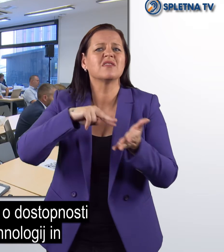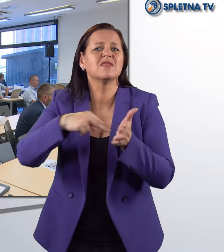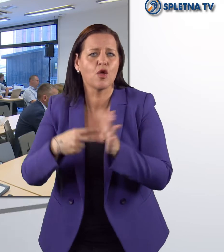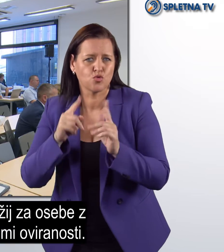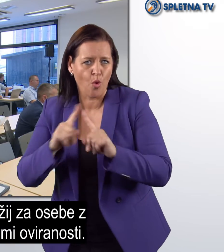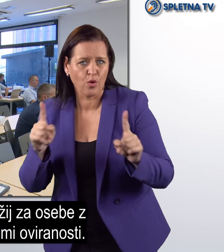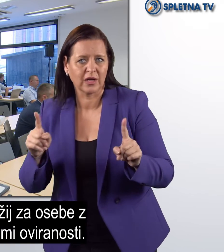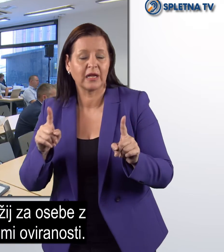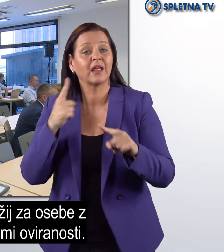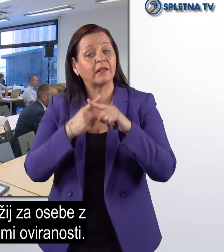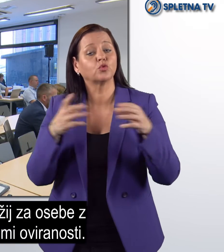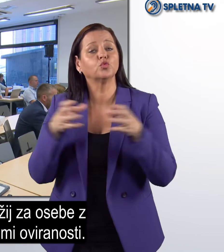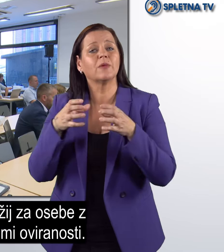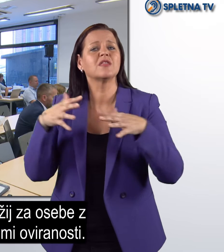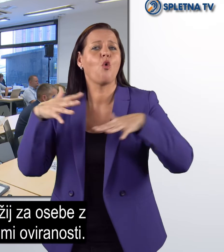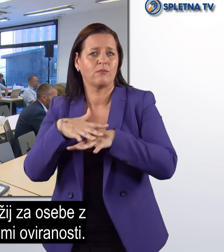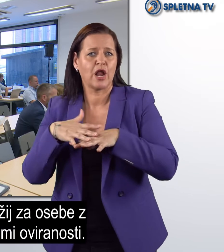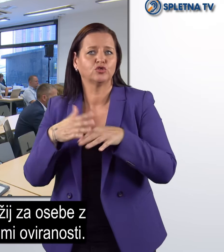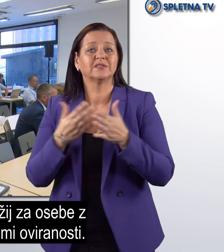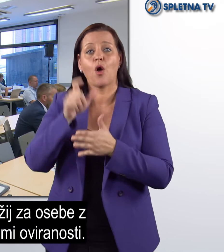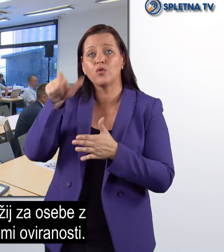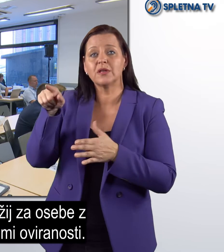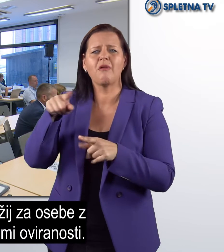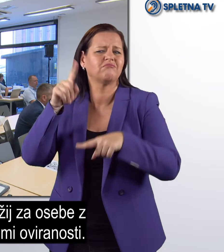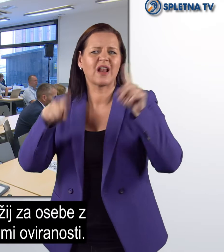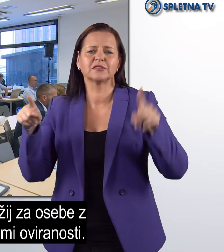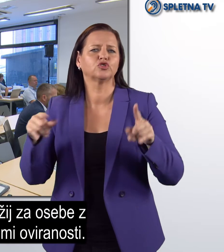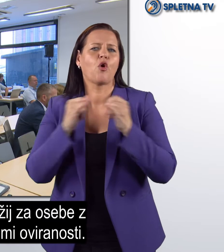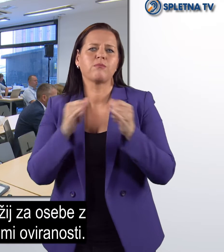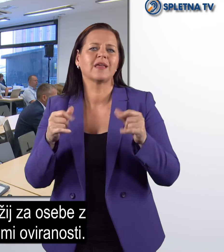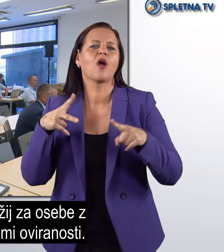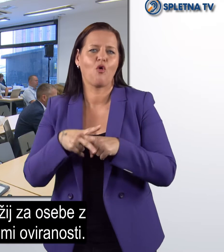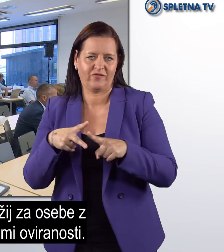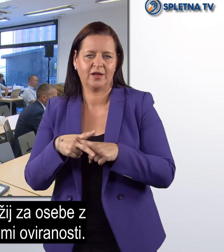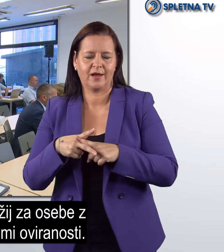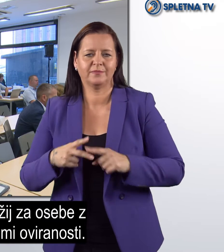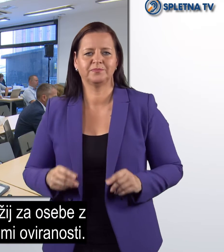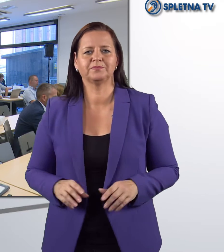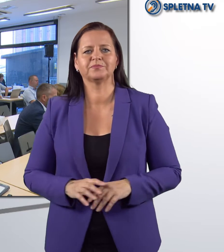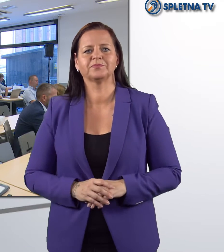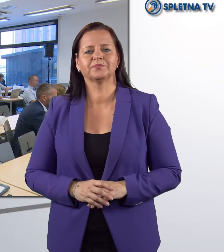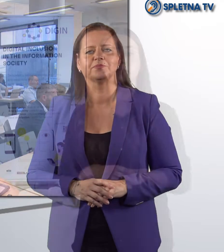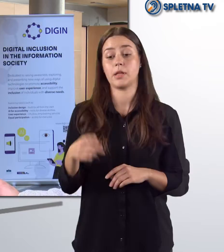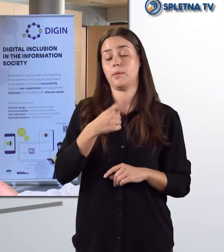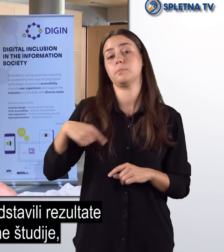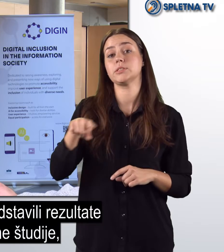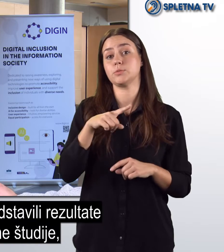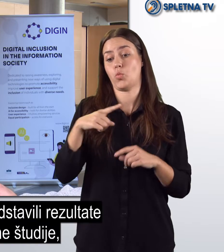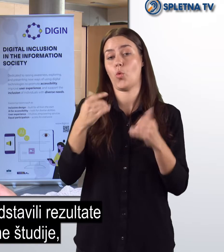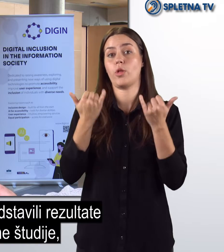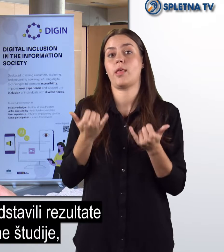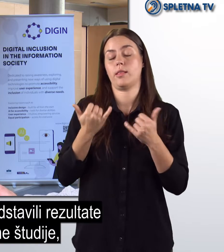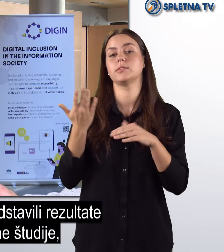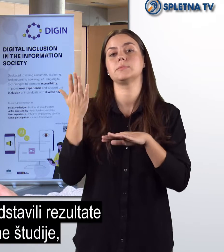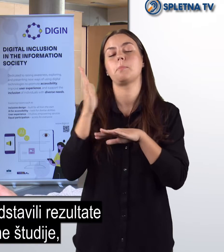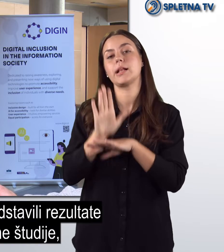tehnologij in družbenih omrežij za osebe z različnimi oblikami oviranosti. Mi smo